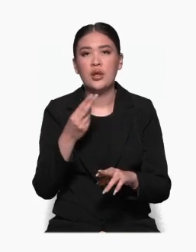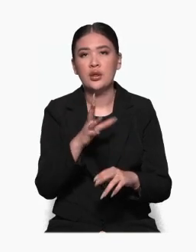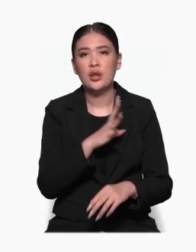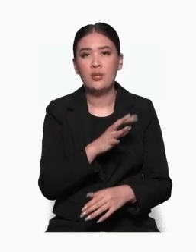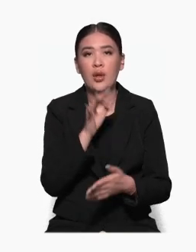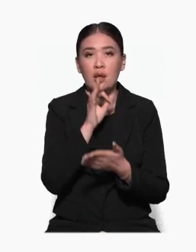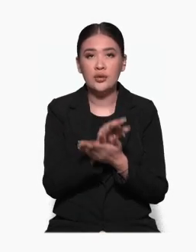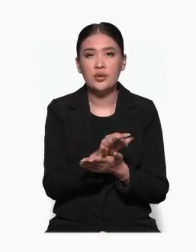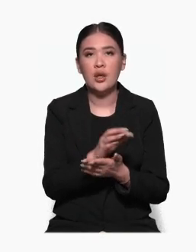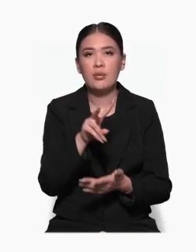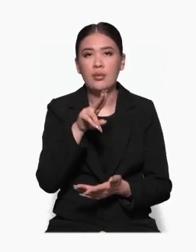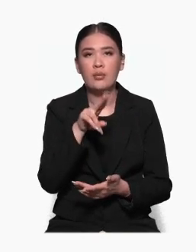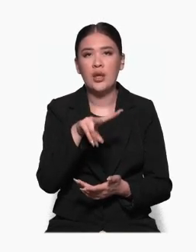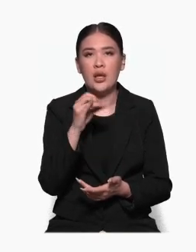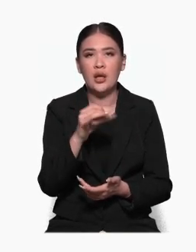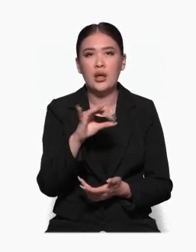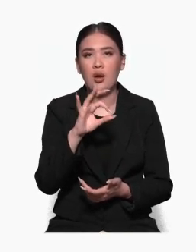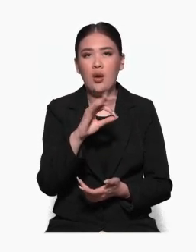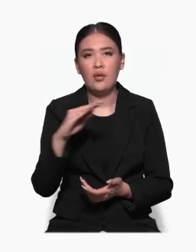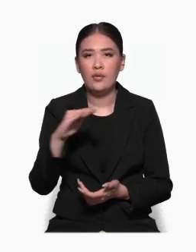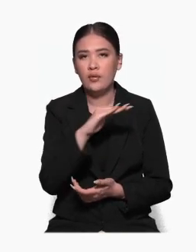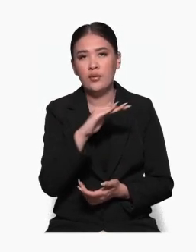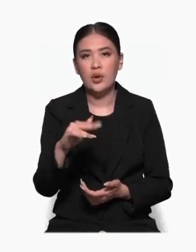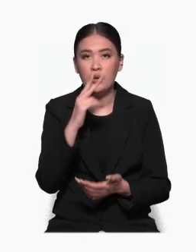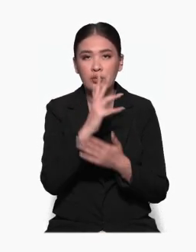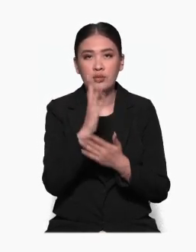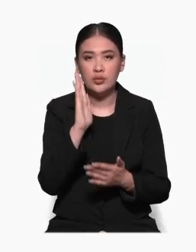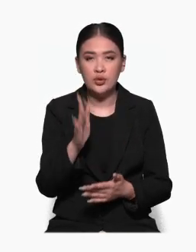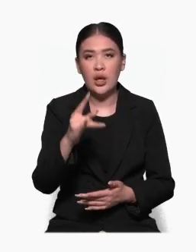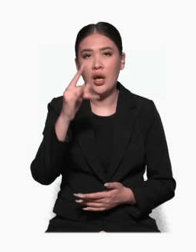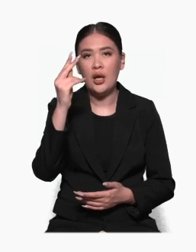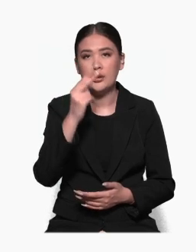бойынша плей-офф кезеңінің кестесі жасақталады. Мергендер сайысы астана